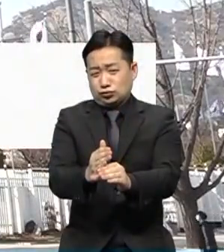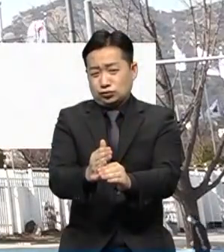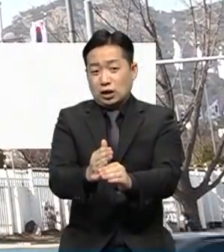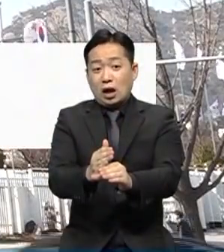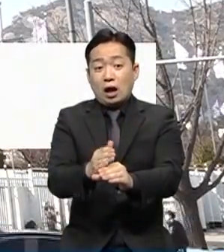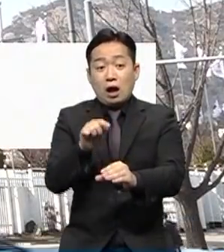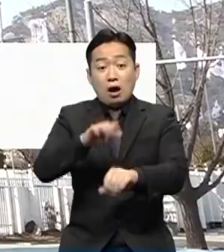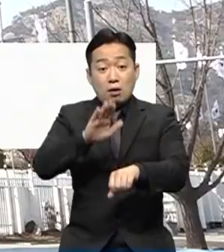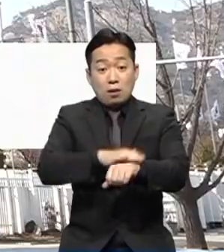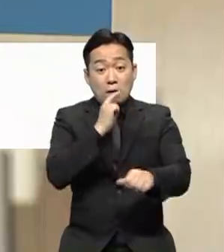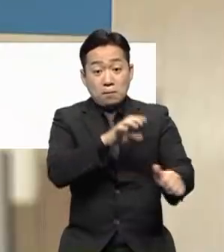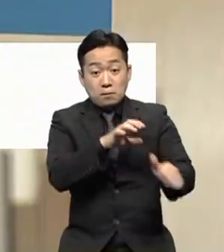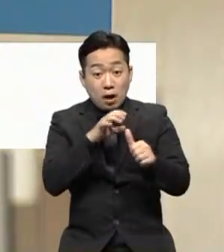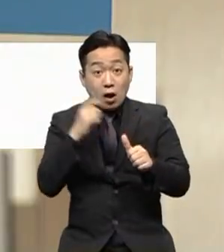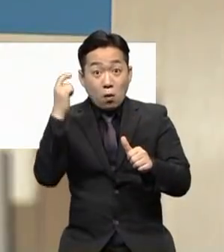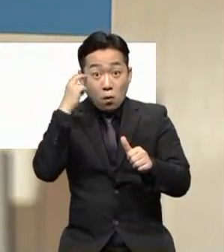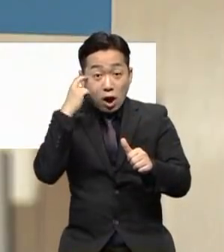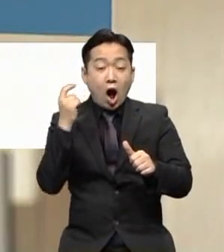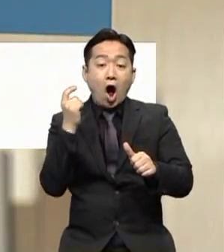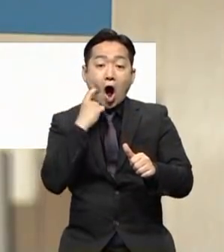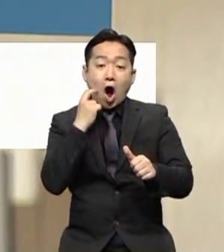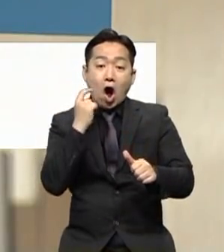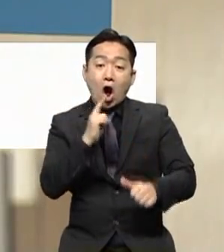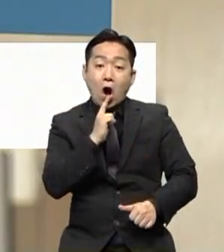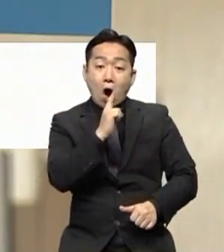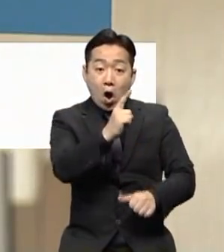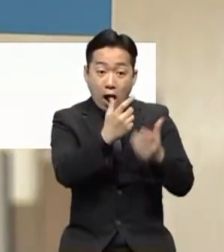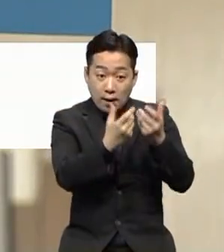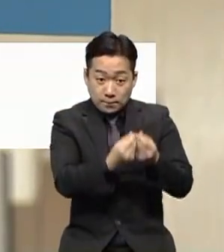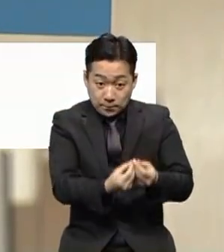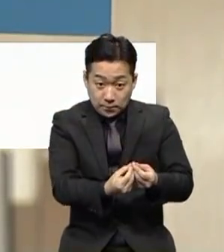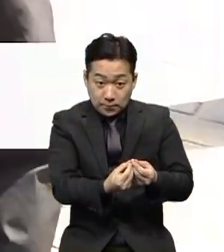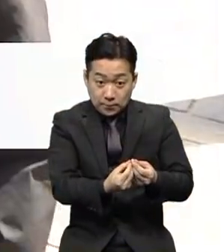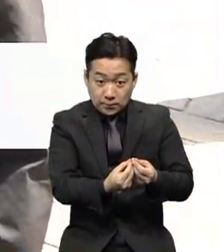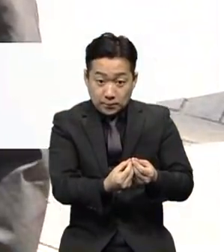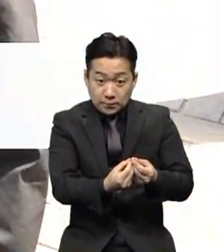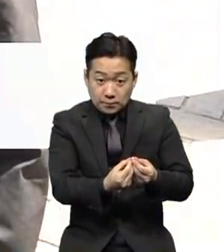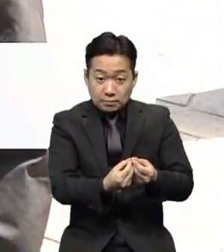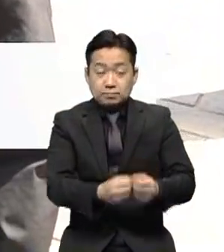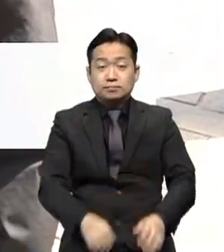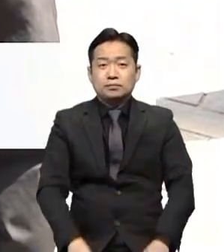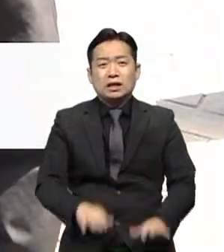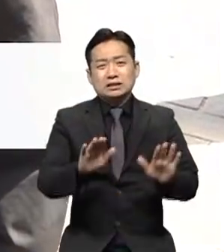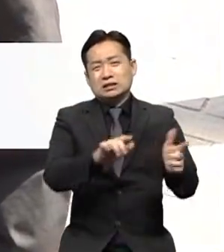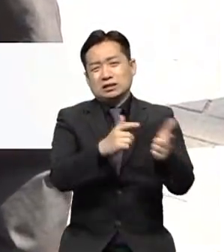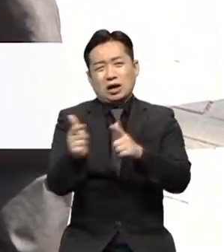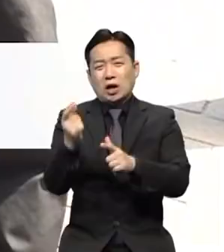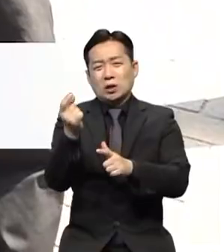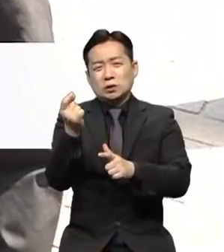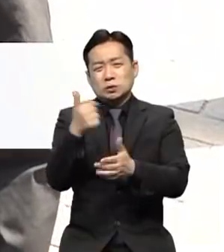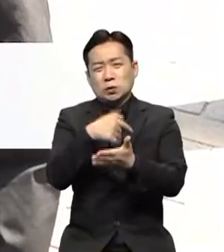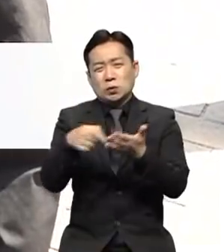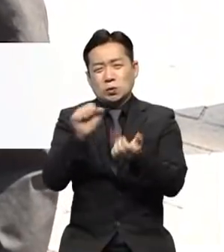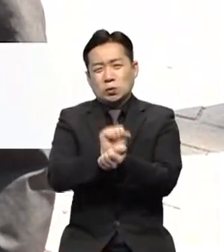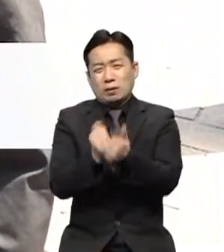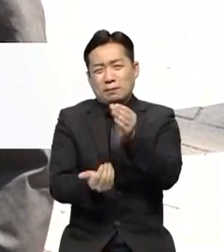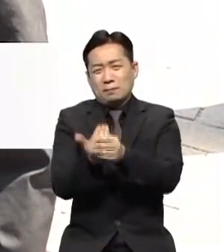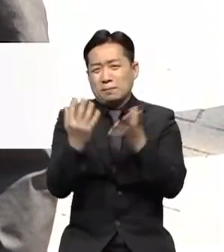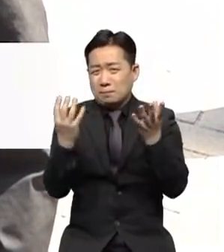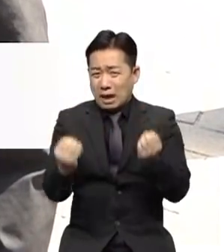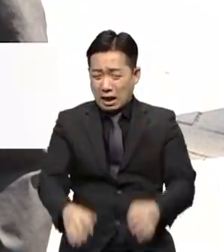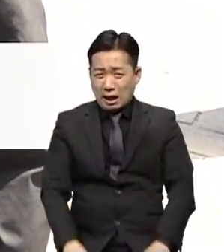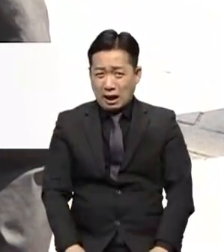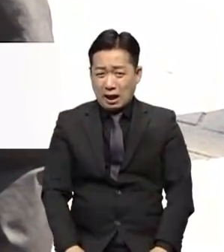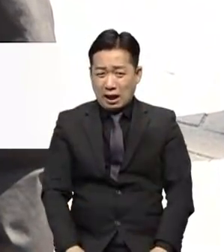이용되면 거래를 갖다가 거짓 신고에 또 의한 경우도 있을 수 있고 여러 가지로 또 부작용도 굉장히 또 많을 수가